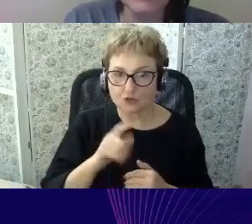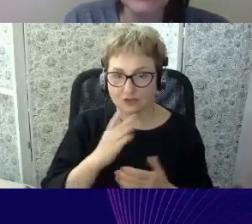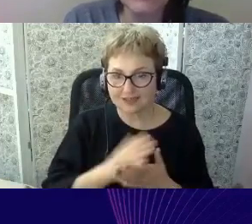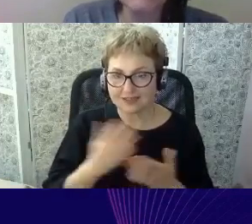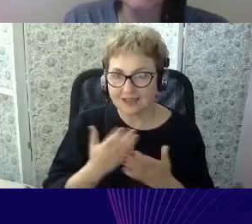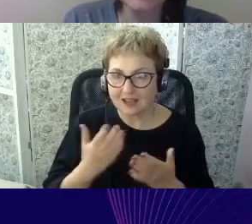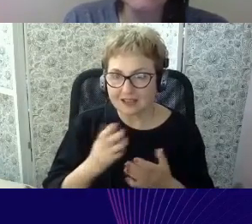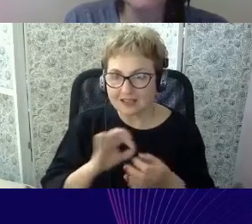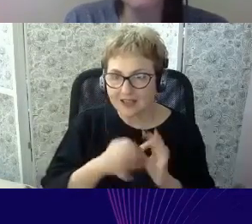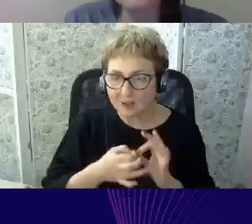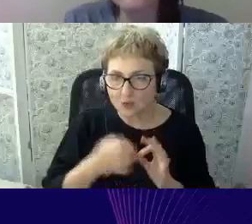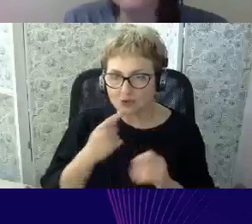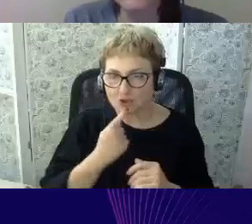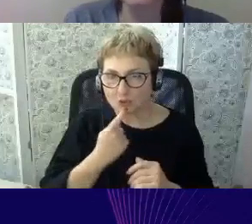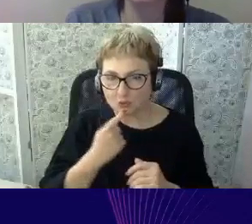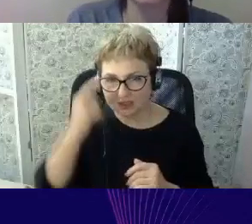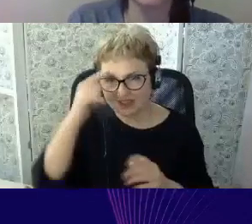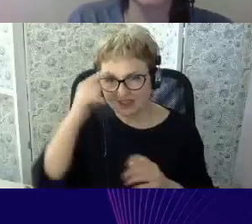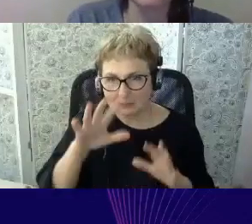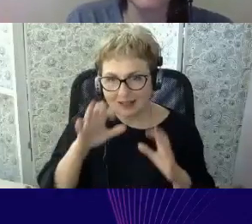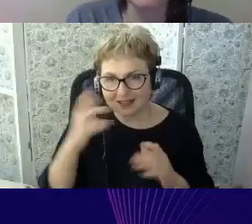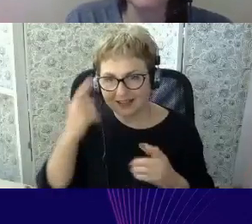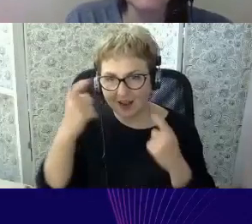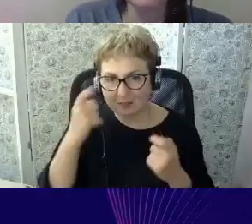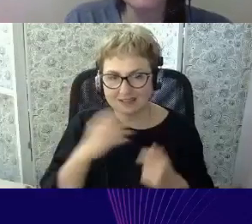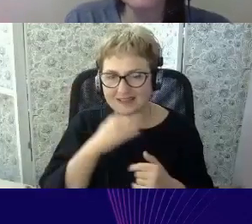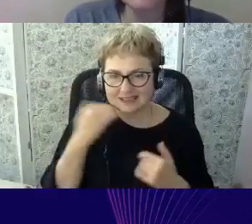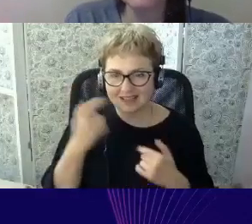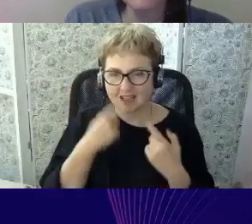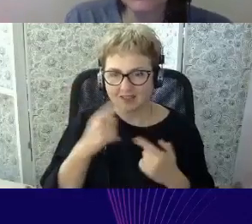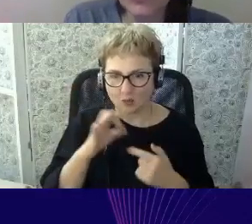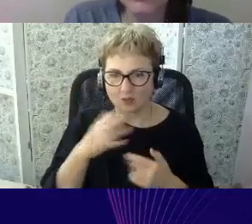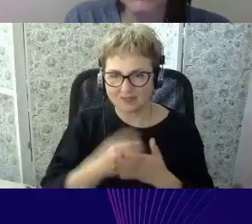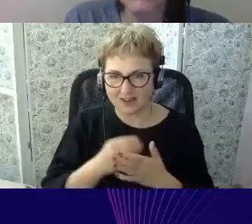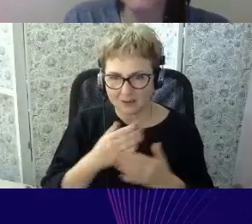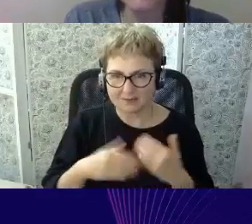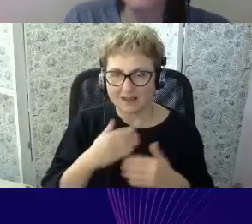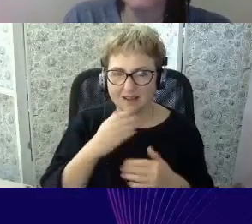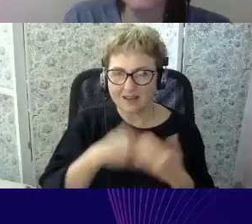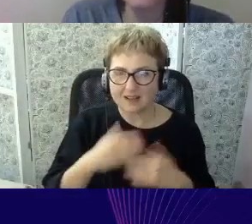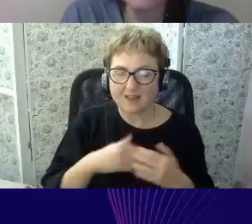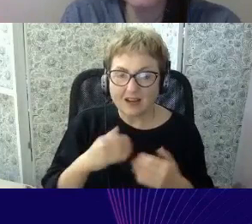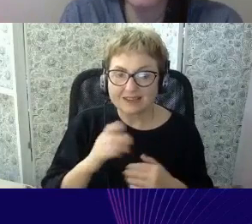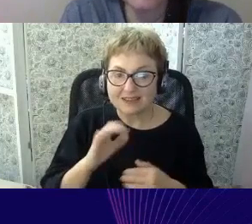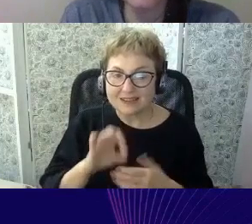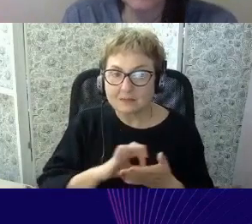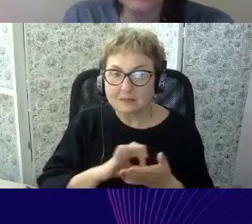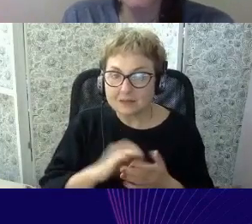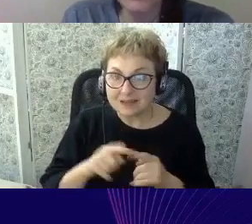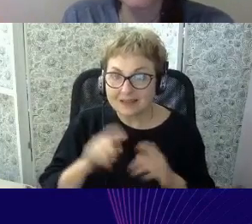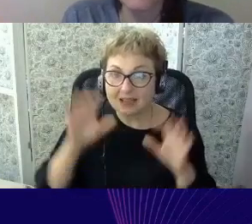есть какие-то сложности, трудности восприятия информации, не захотела говорить о своем статусе человека с инвалидностью. И, в принципе,